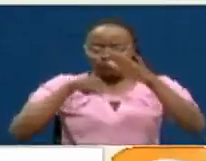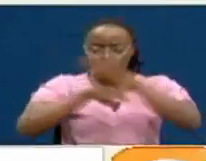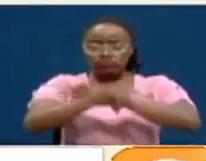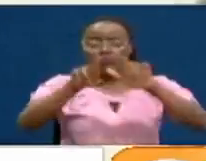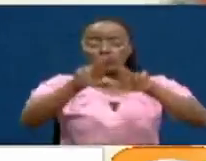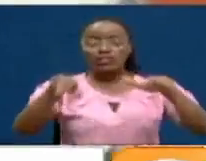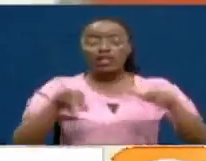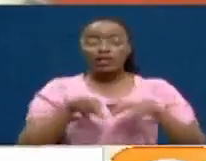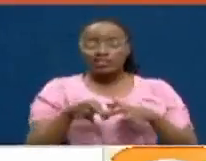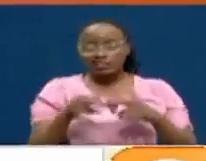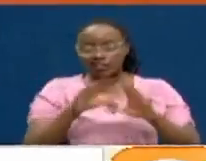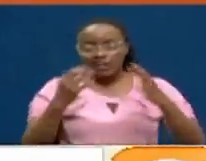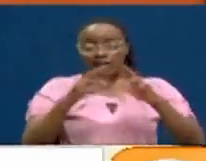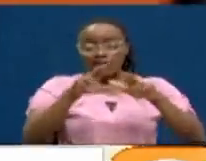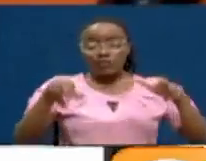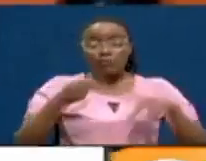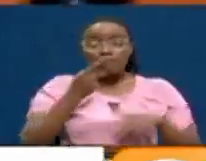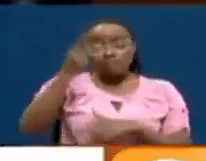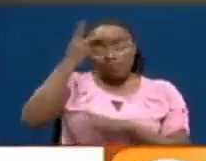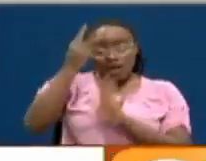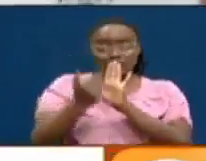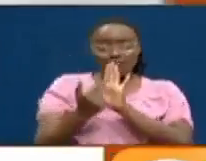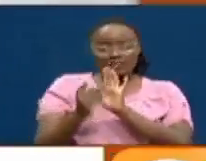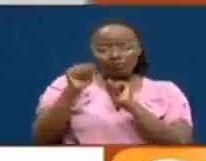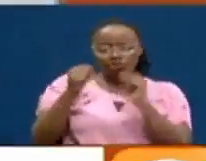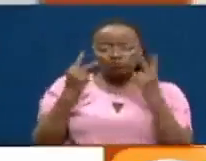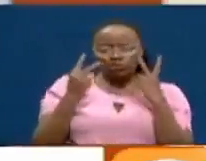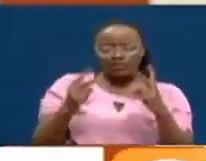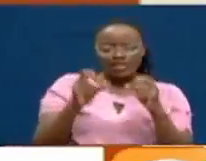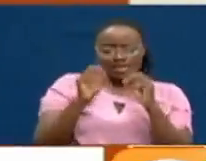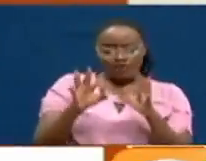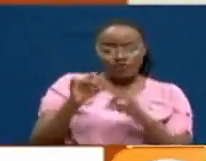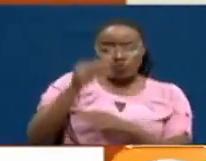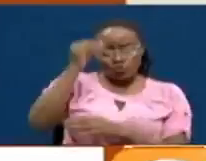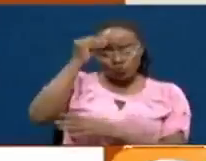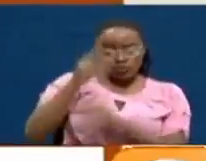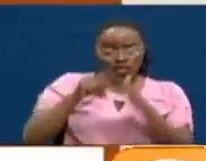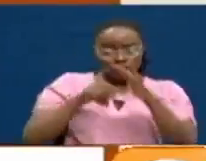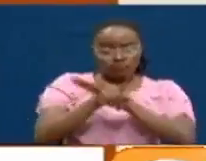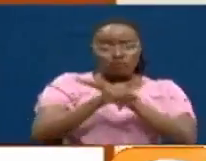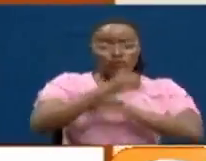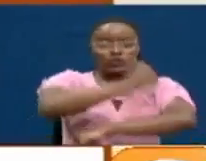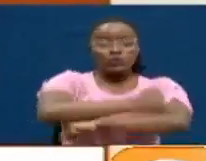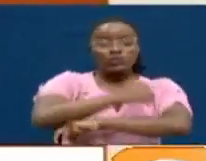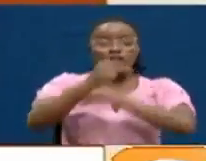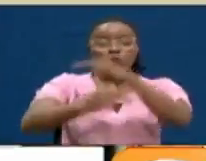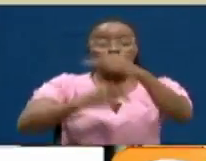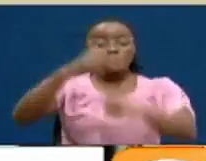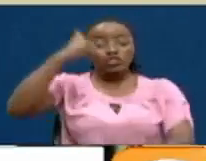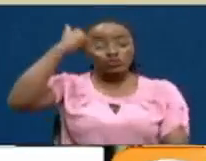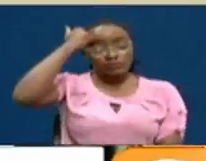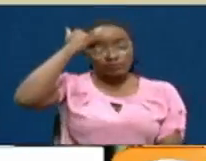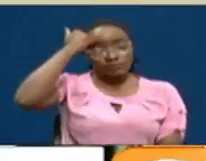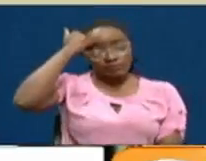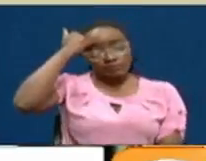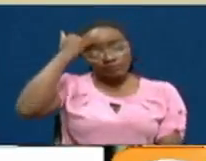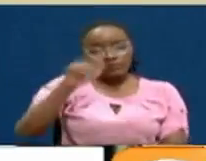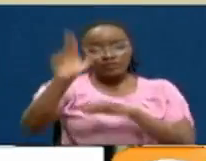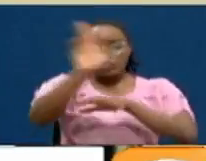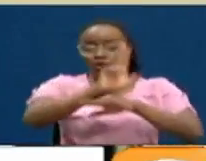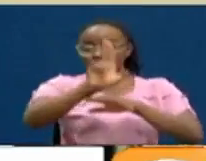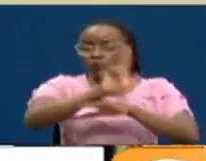darasa, na mzazi ana uwezo wa kuona kuwa mwanawe alifika shuleni na anaendelea na masomo. It has been